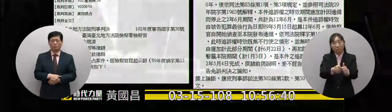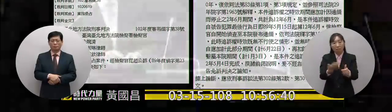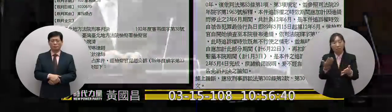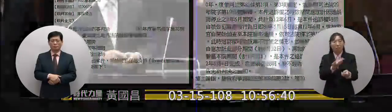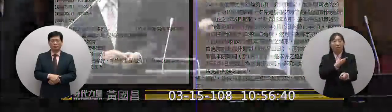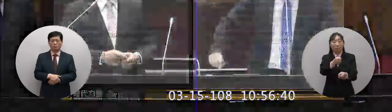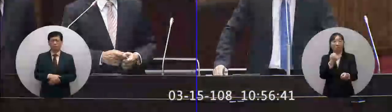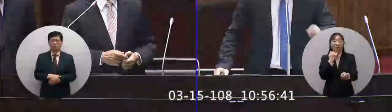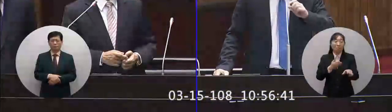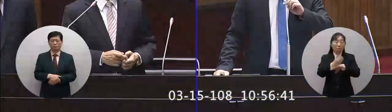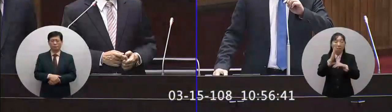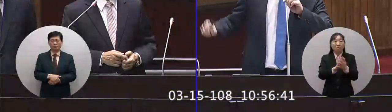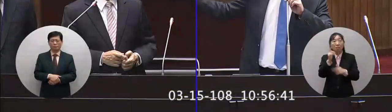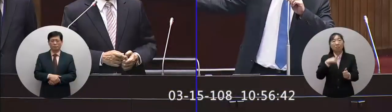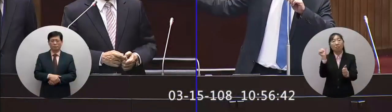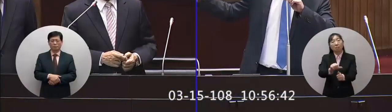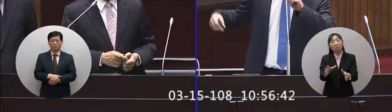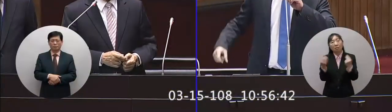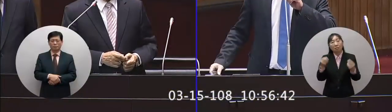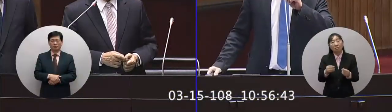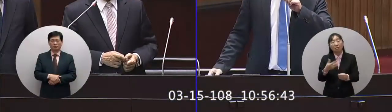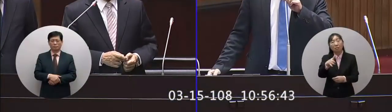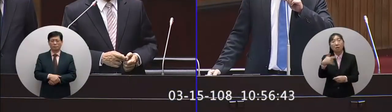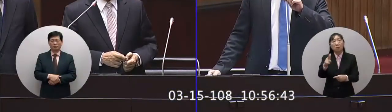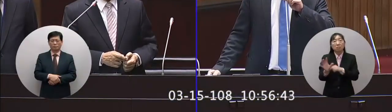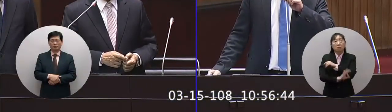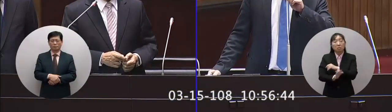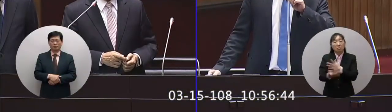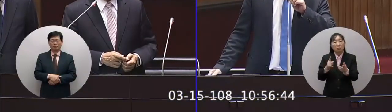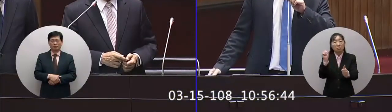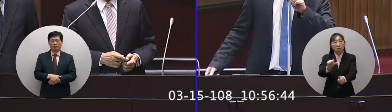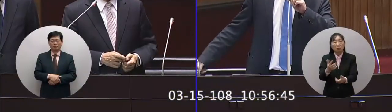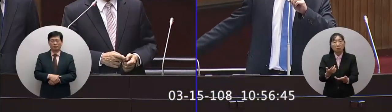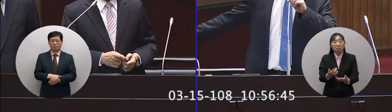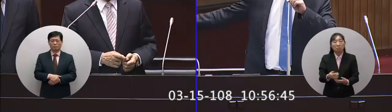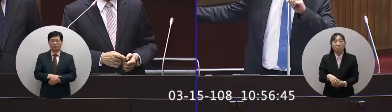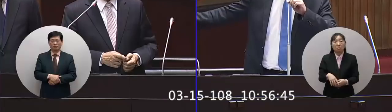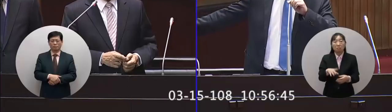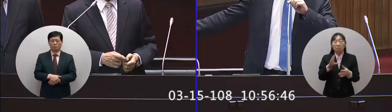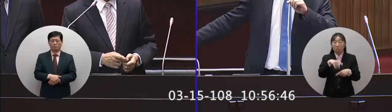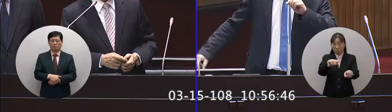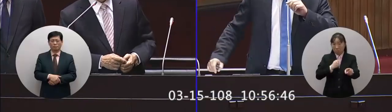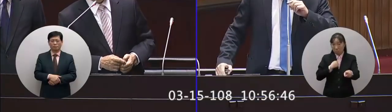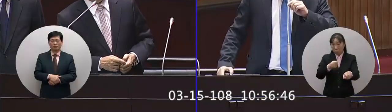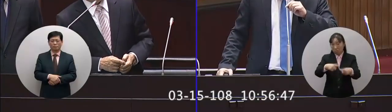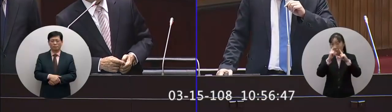让他得到免诉判决，为什么不是用贪污罪起诉？院长，您知道他们怎么回我的